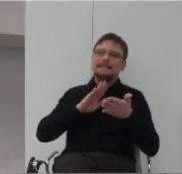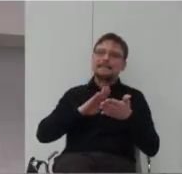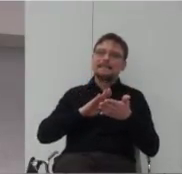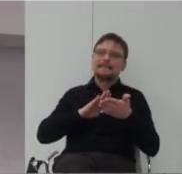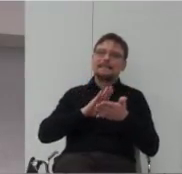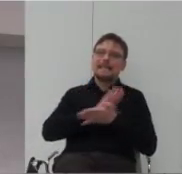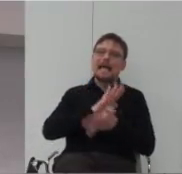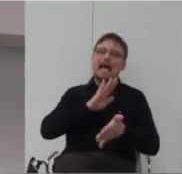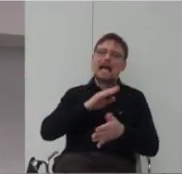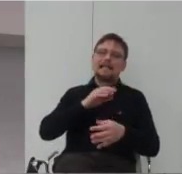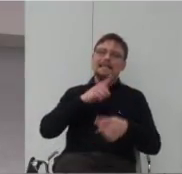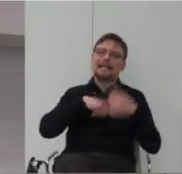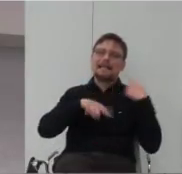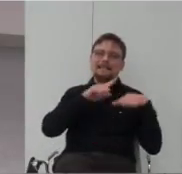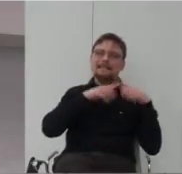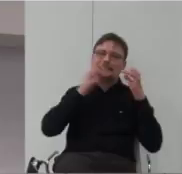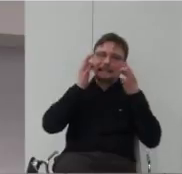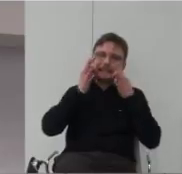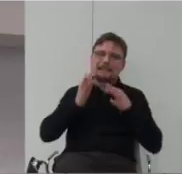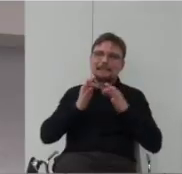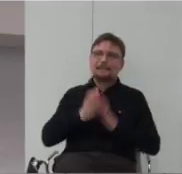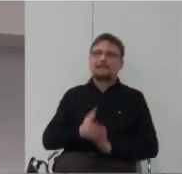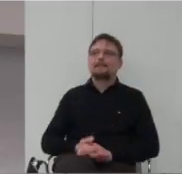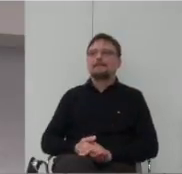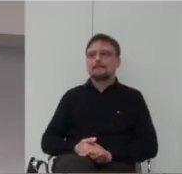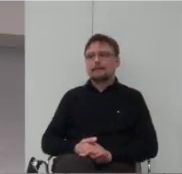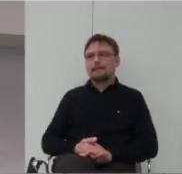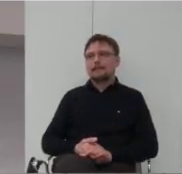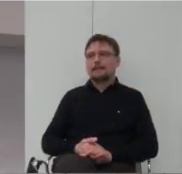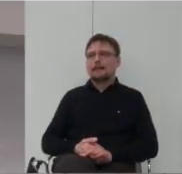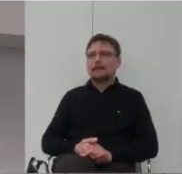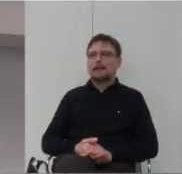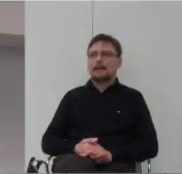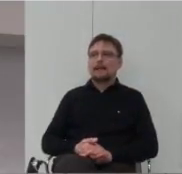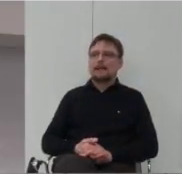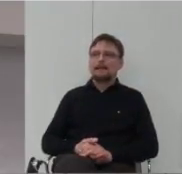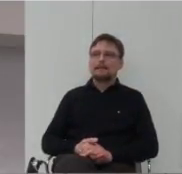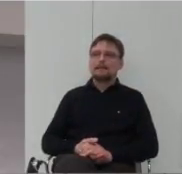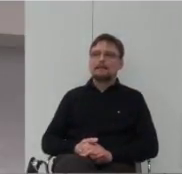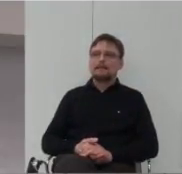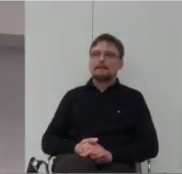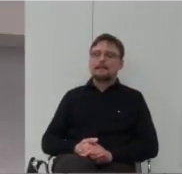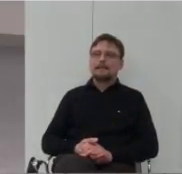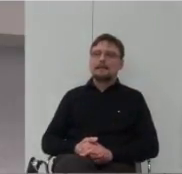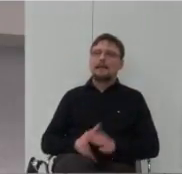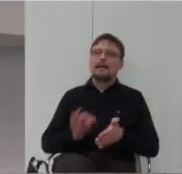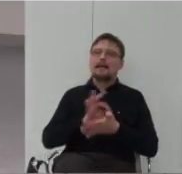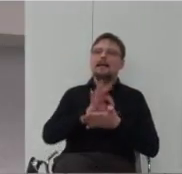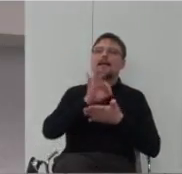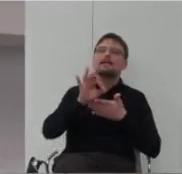I taki obiekt kondensuje w sobie wiele cech tradycyjnych Chin.